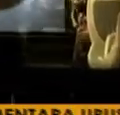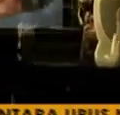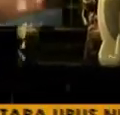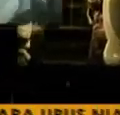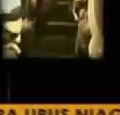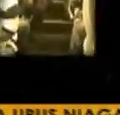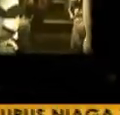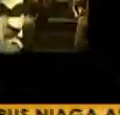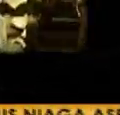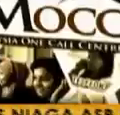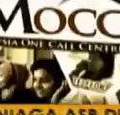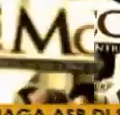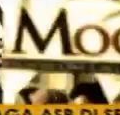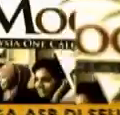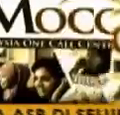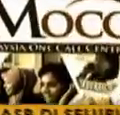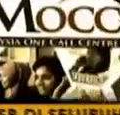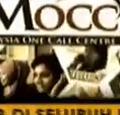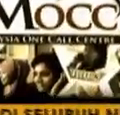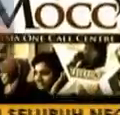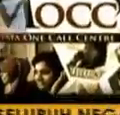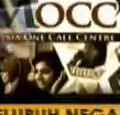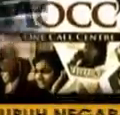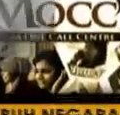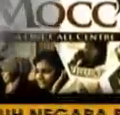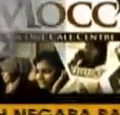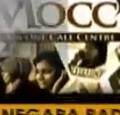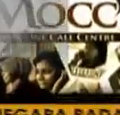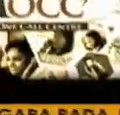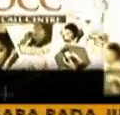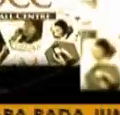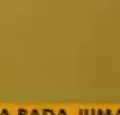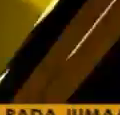negaraku Ki sepenuhnya